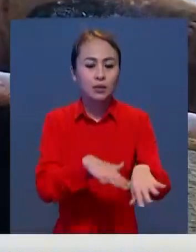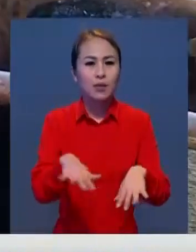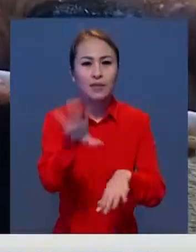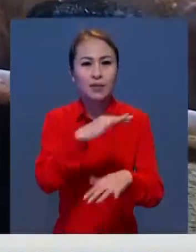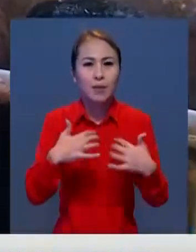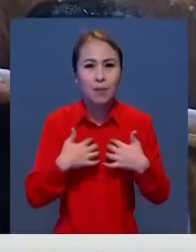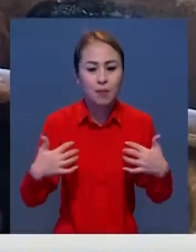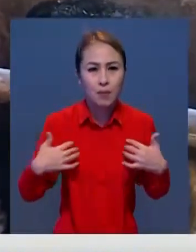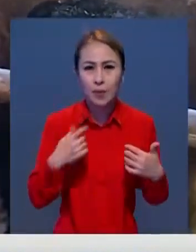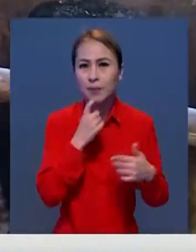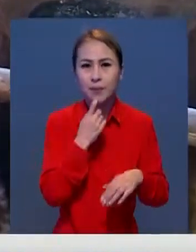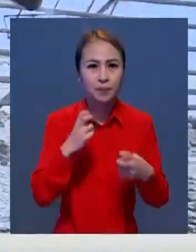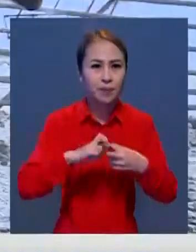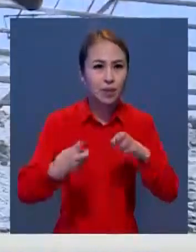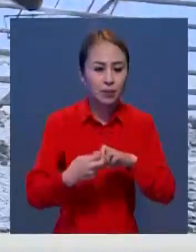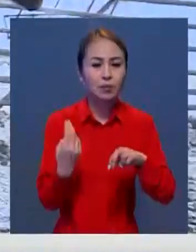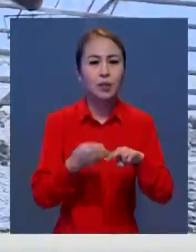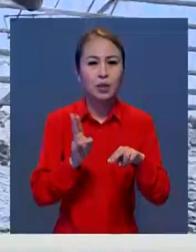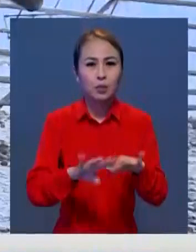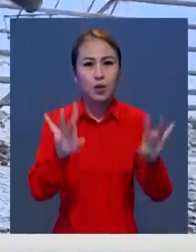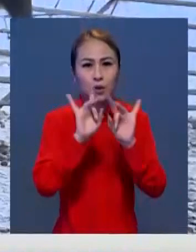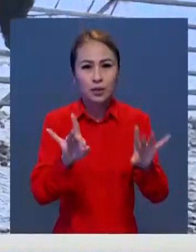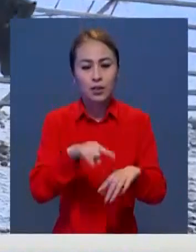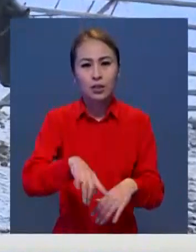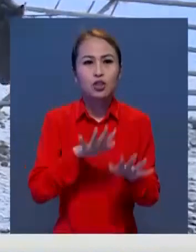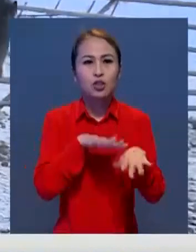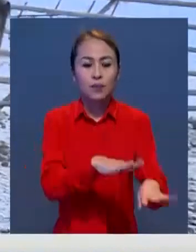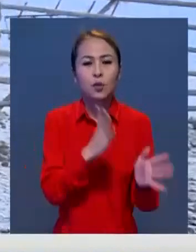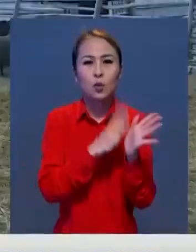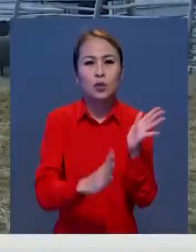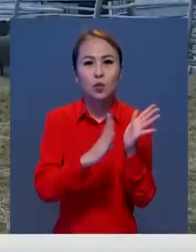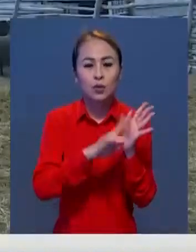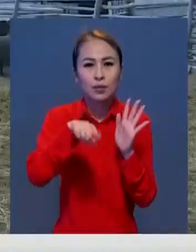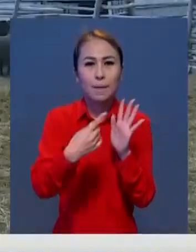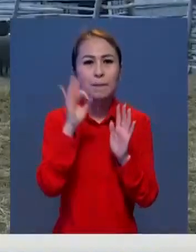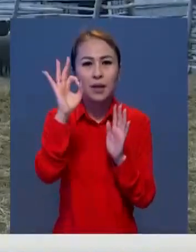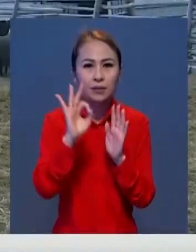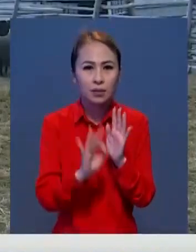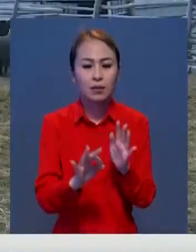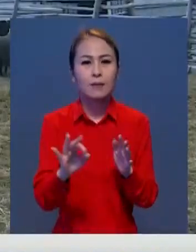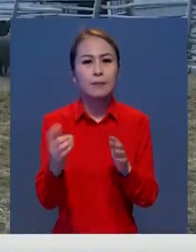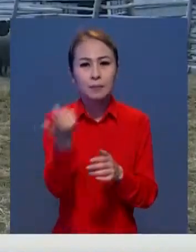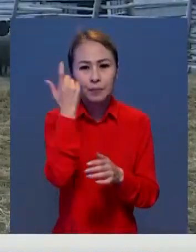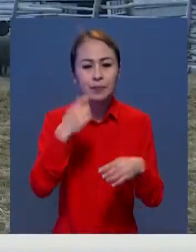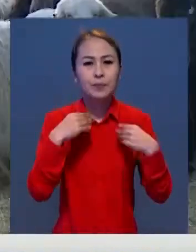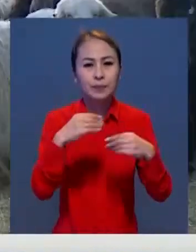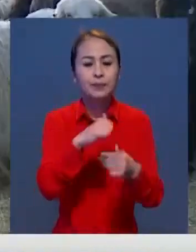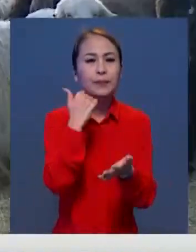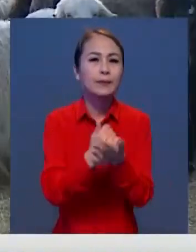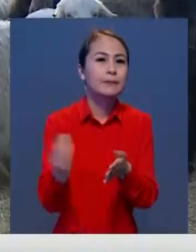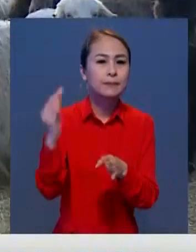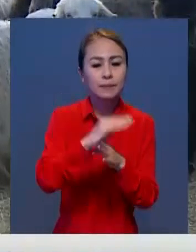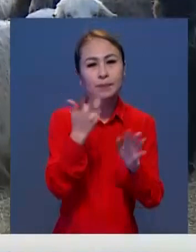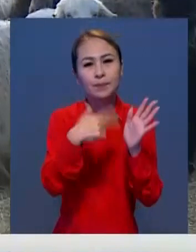бар. Мұның да президент күрмеулі мәселе екенін айтты. Себебі жайылымның 99%-ы шаруа қожалықтарының еншісінде, алайда